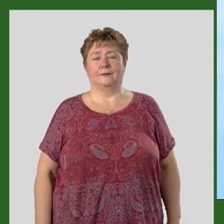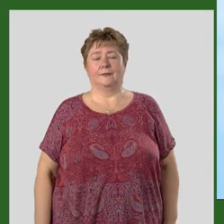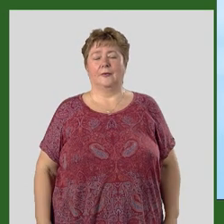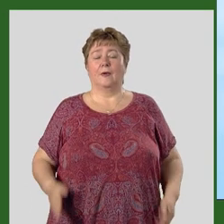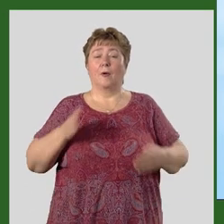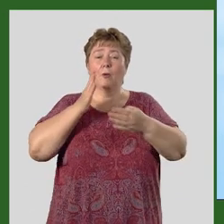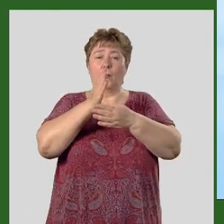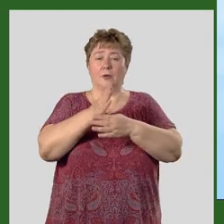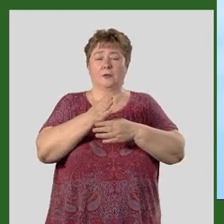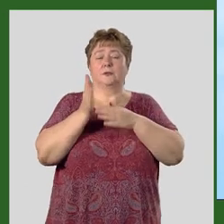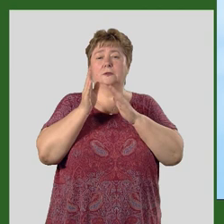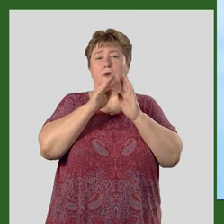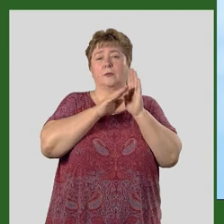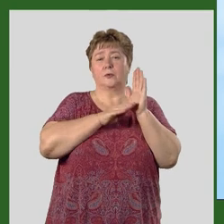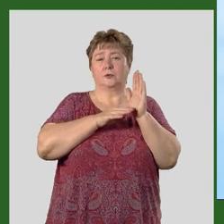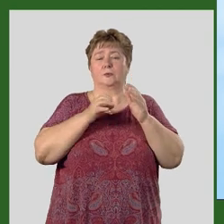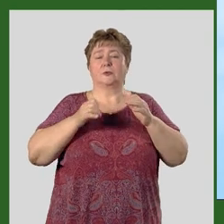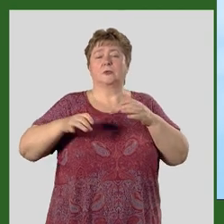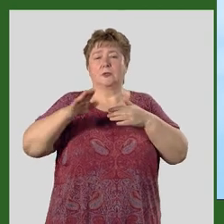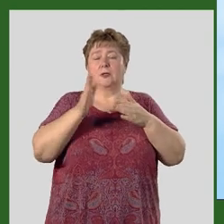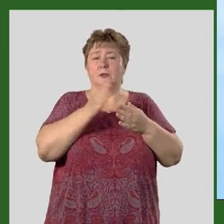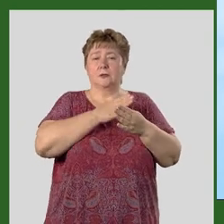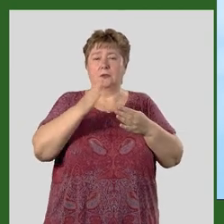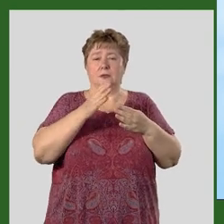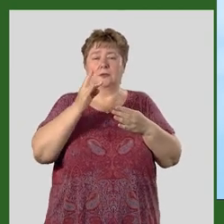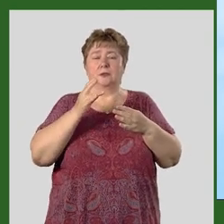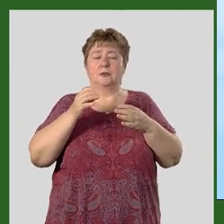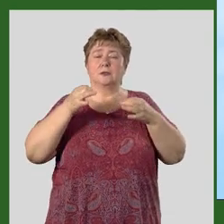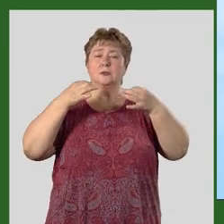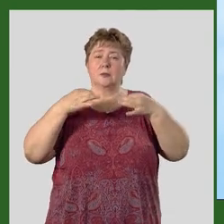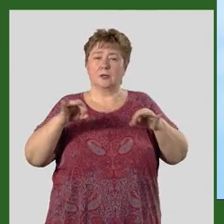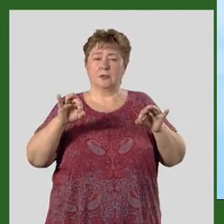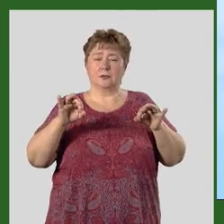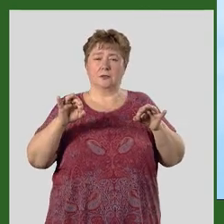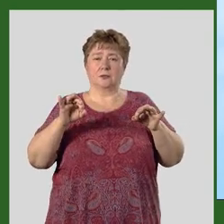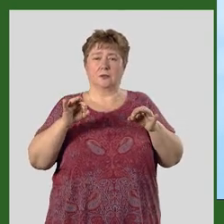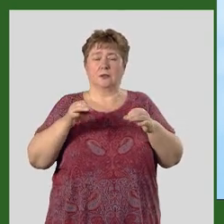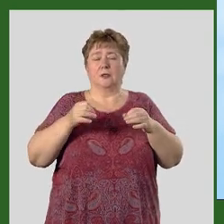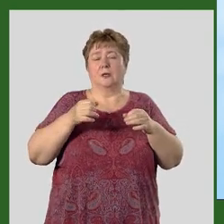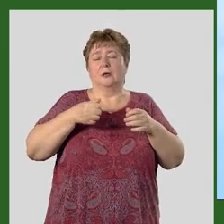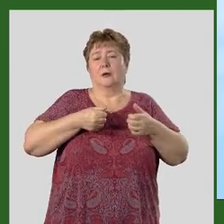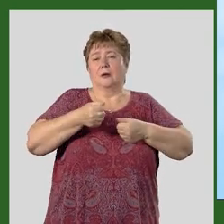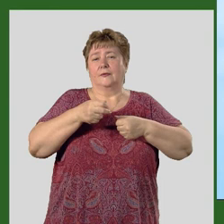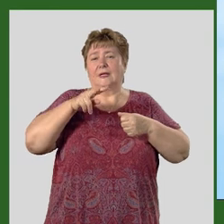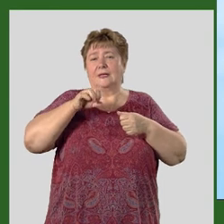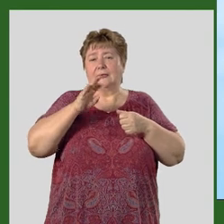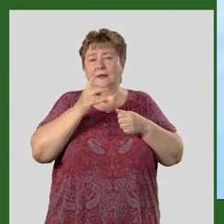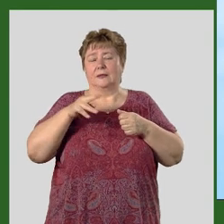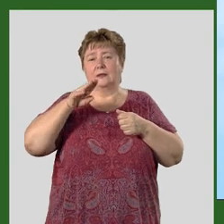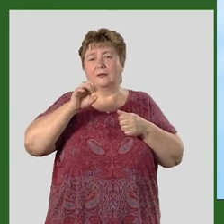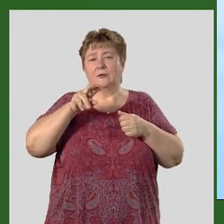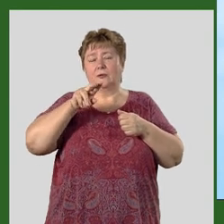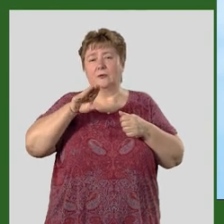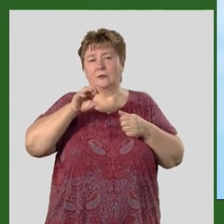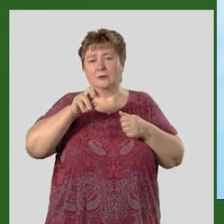По политическому режиму страны подразделяются на демократические, авторитарные,